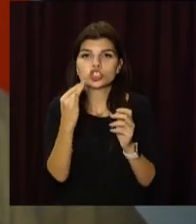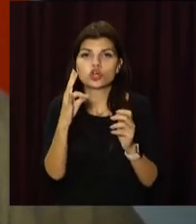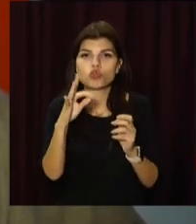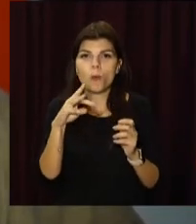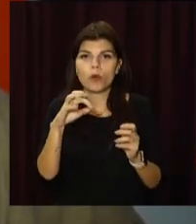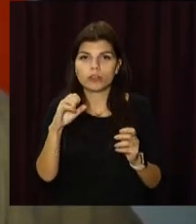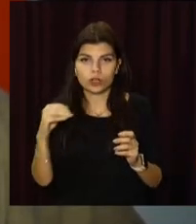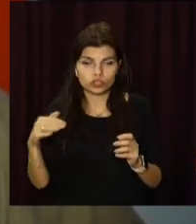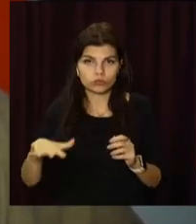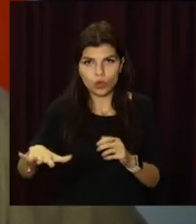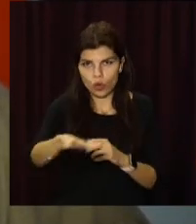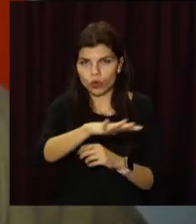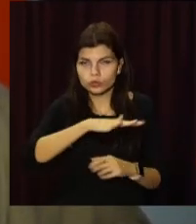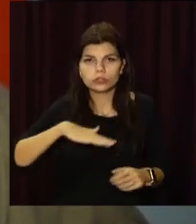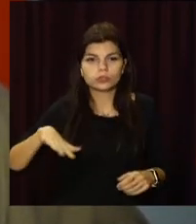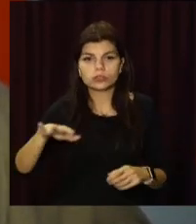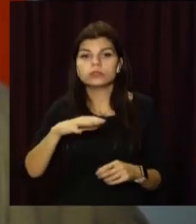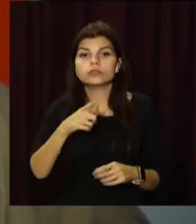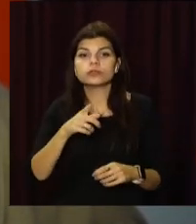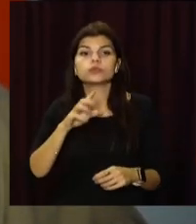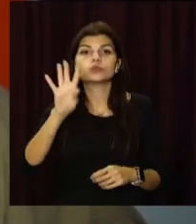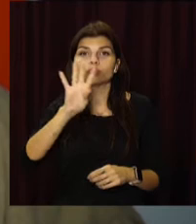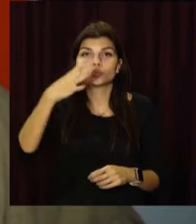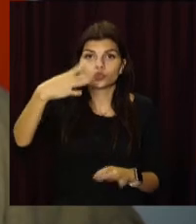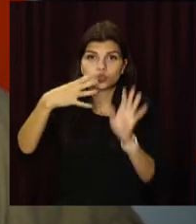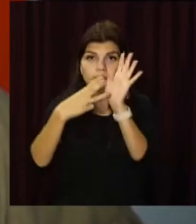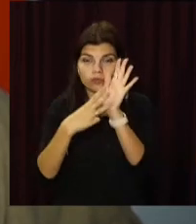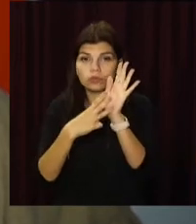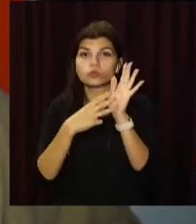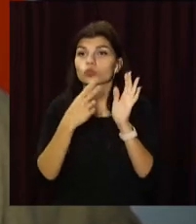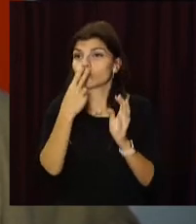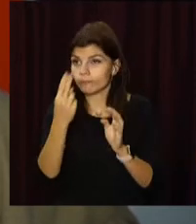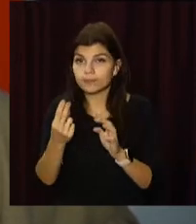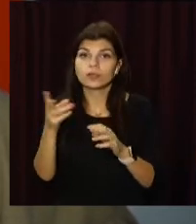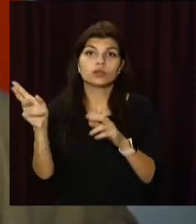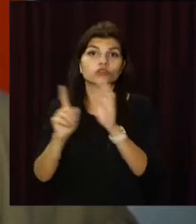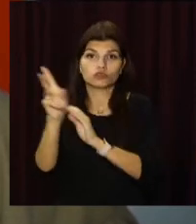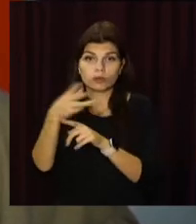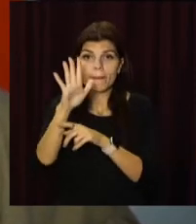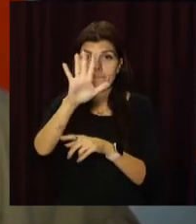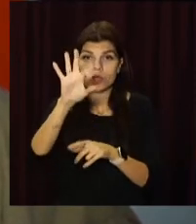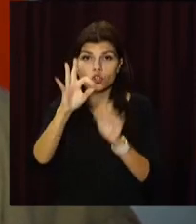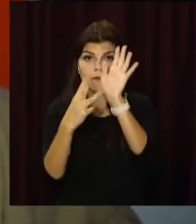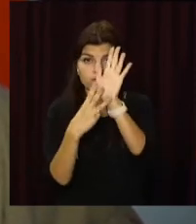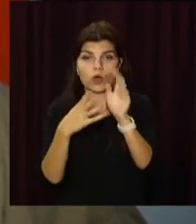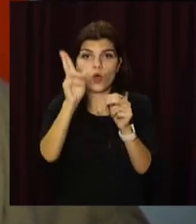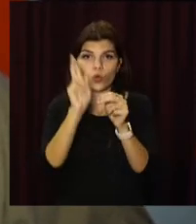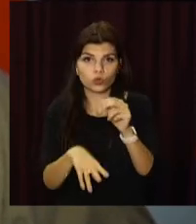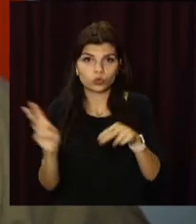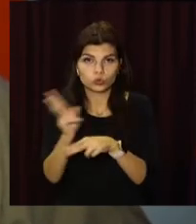площі 30 метрів квадратних. О 4:48 пожежу локалізовано, о 5:08 пожежу